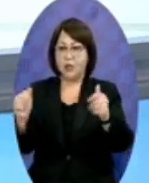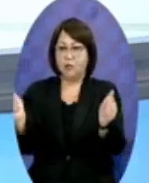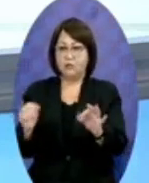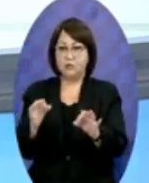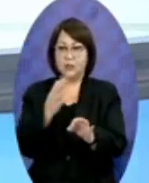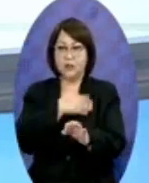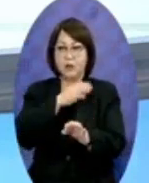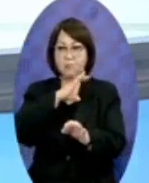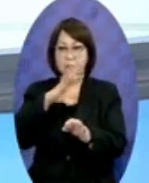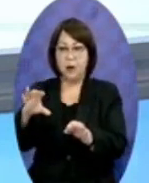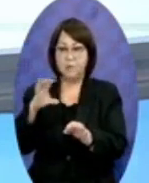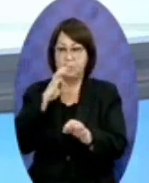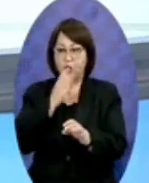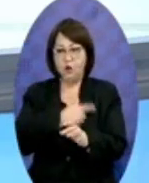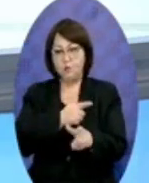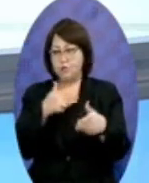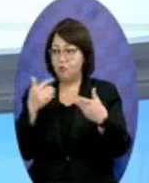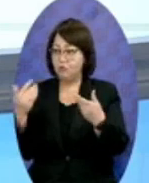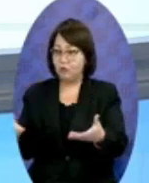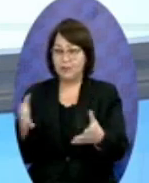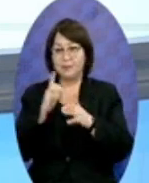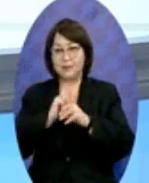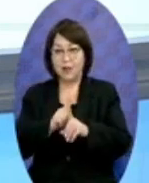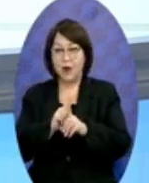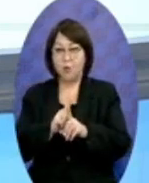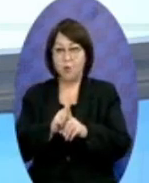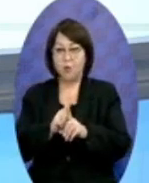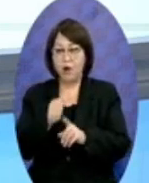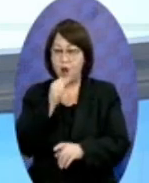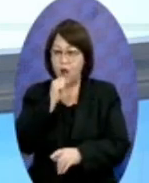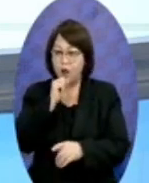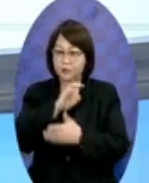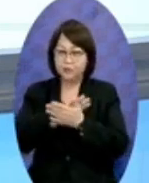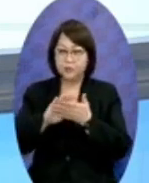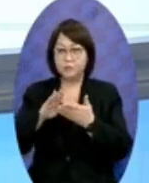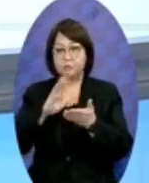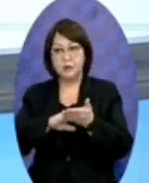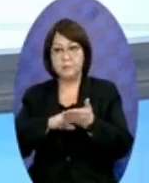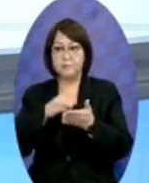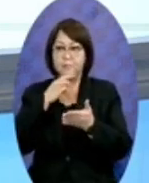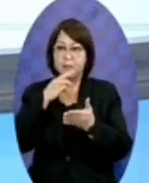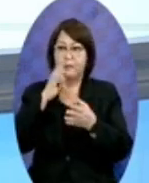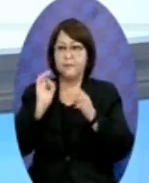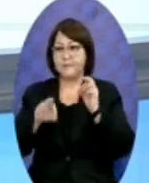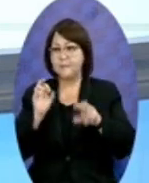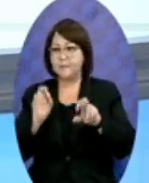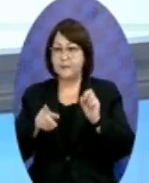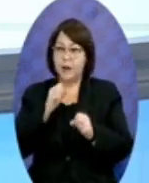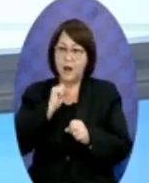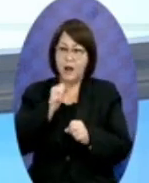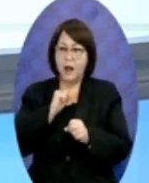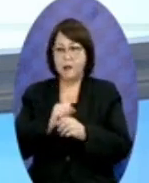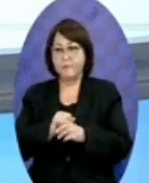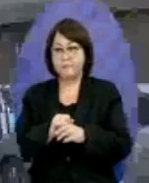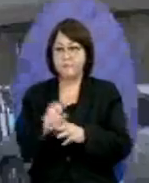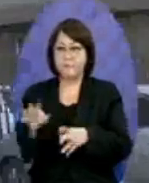мэдээлж байсан. Энэ мэдээллийн мөрөөр манай сурвалжлах хэсэг шинэ баримт их сурвалжуудын нэхэн хайж сурвалжллаа.